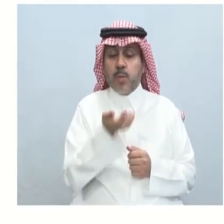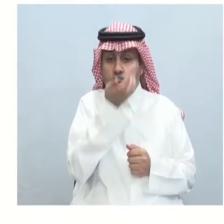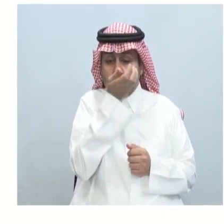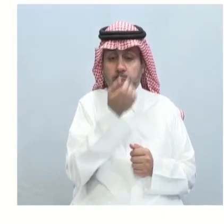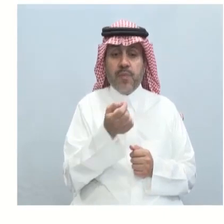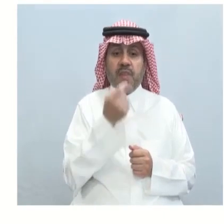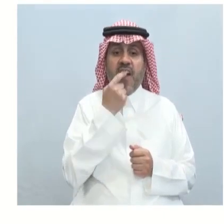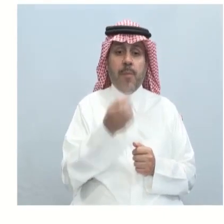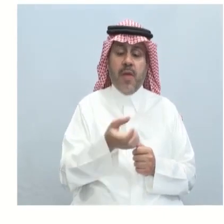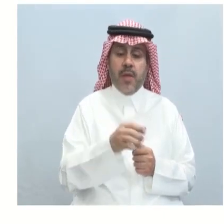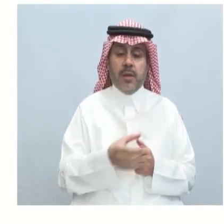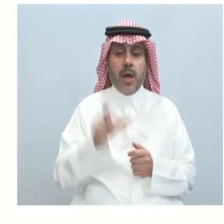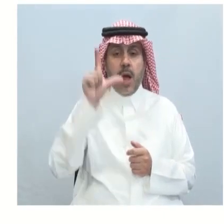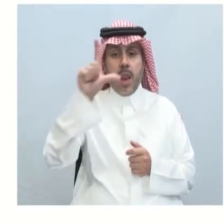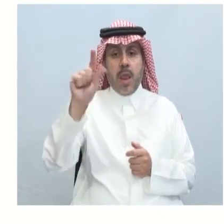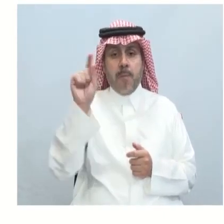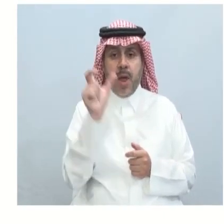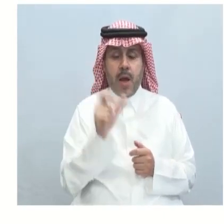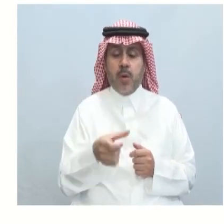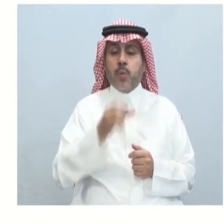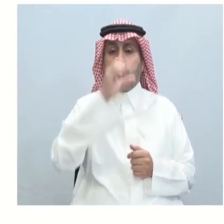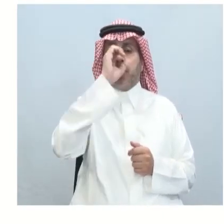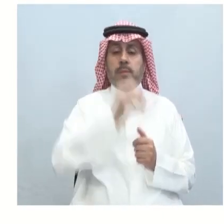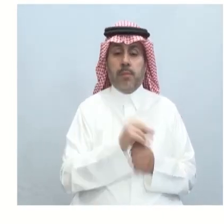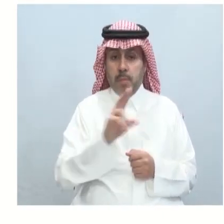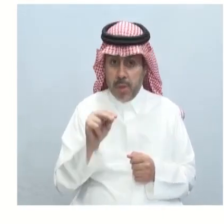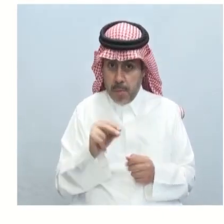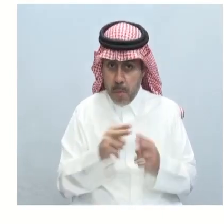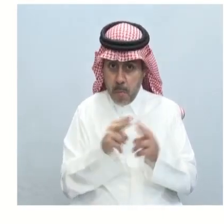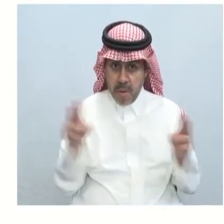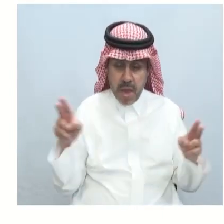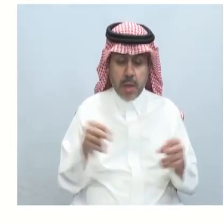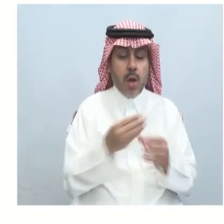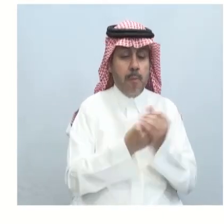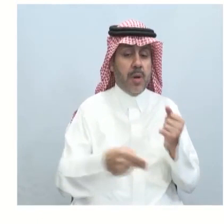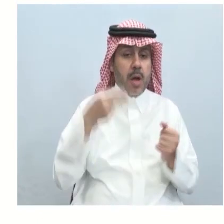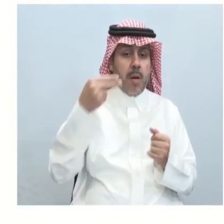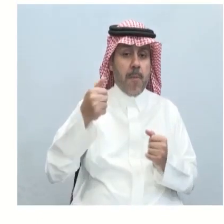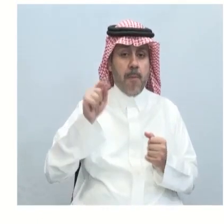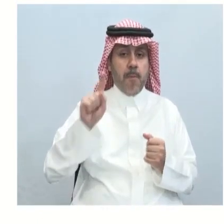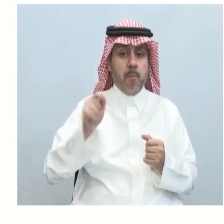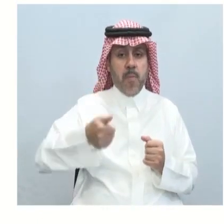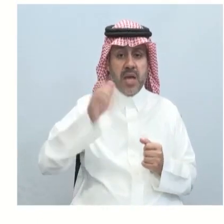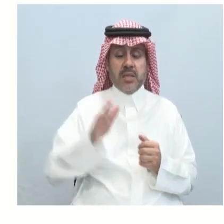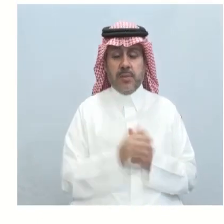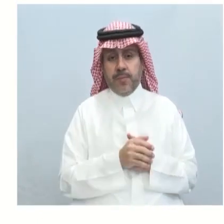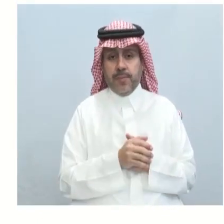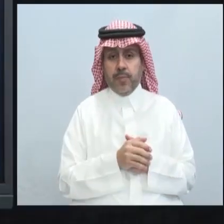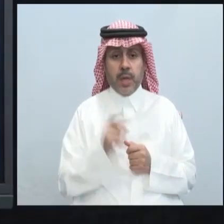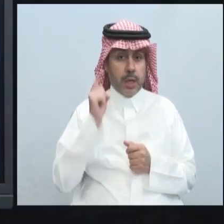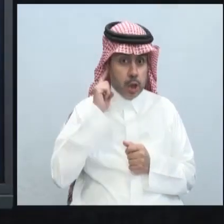مثل اللبن كما بين ابن عباس في هذا الحديث نستمع الان لهذا الحديث الذي